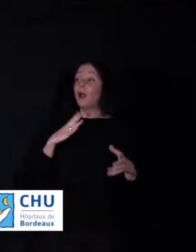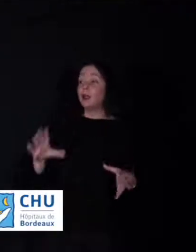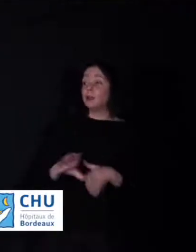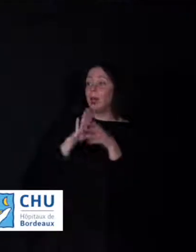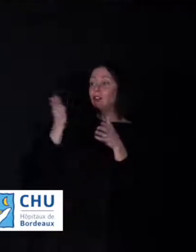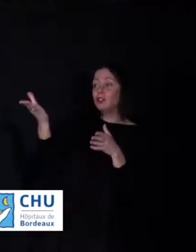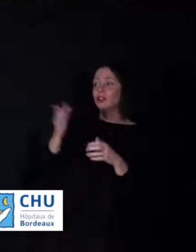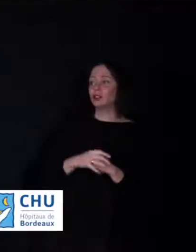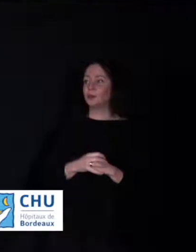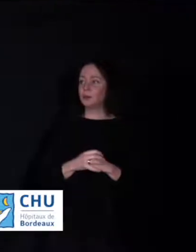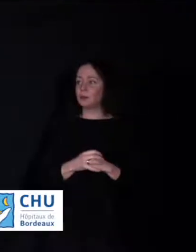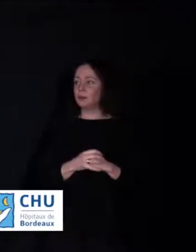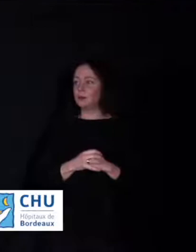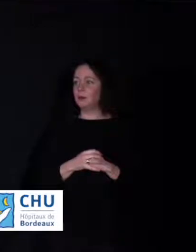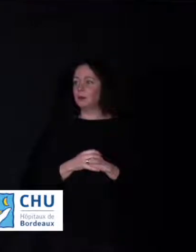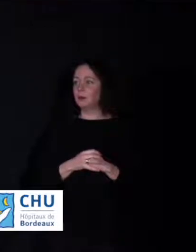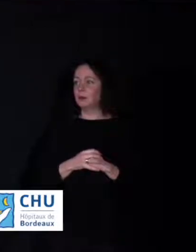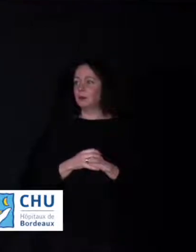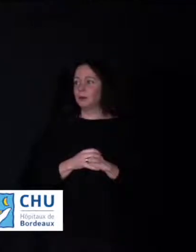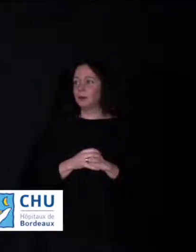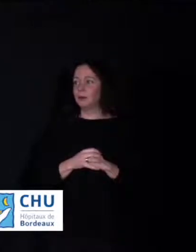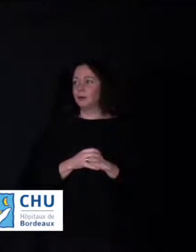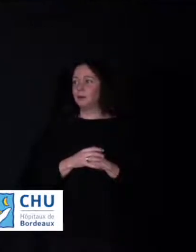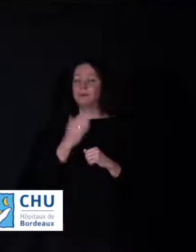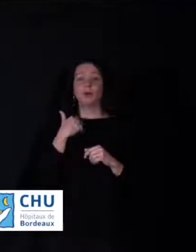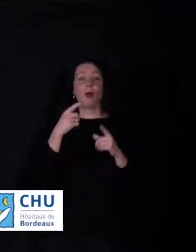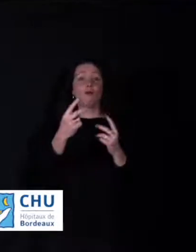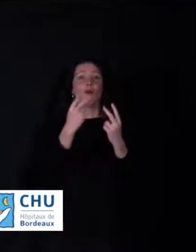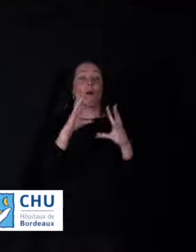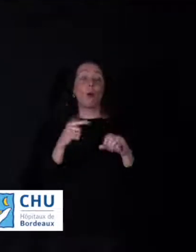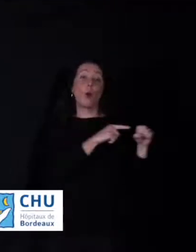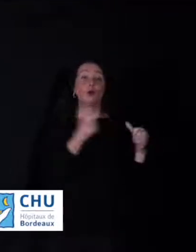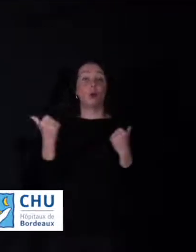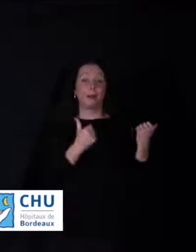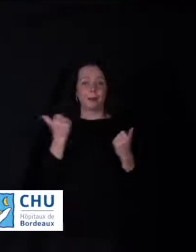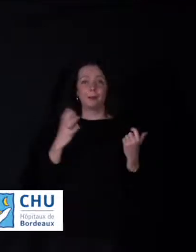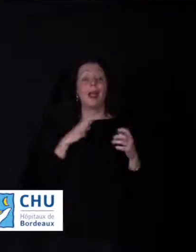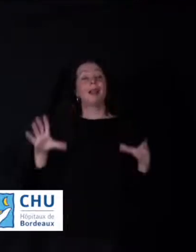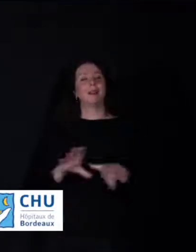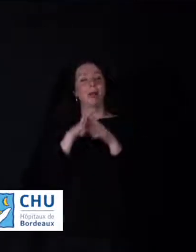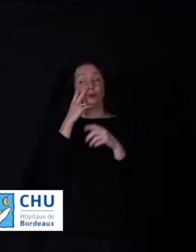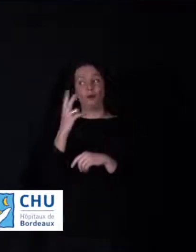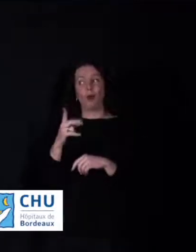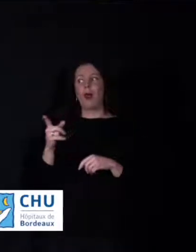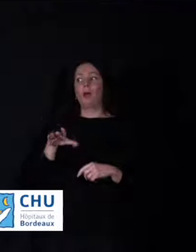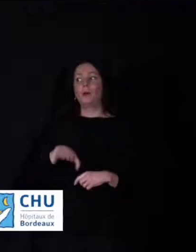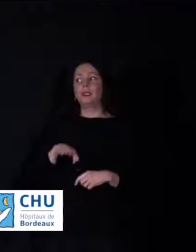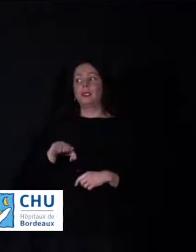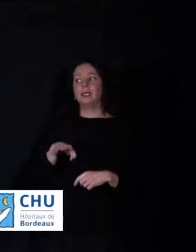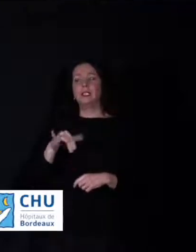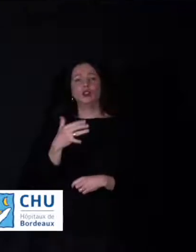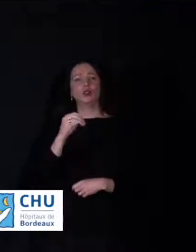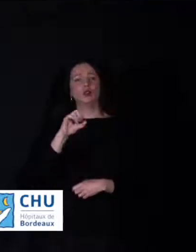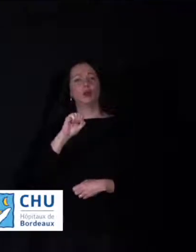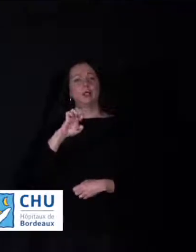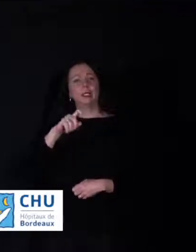cela. À gauche ou droite, je ne sais plus comment c'est chez vous, l'image du petit Meister qui se